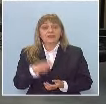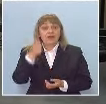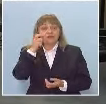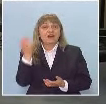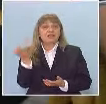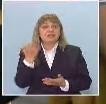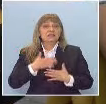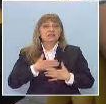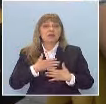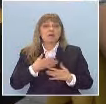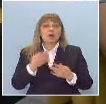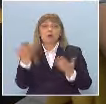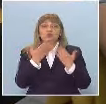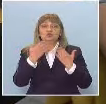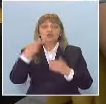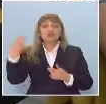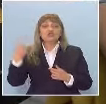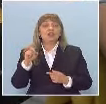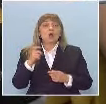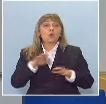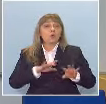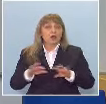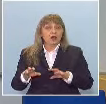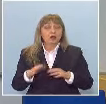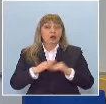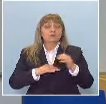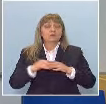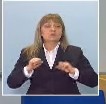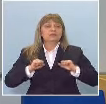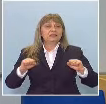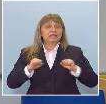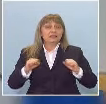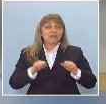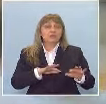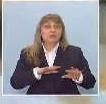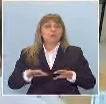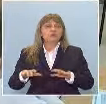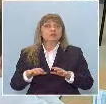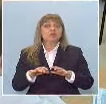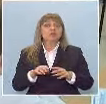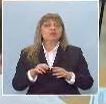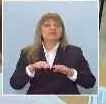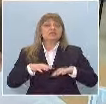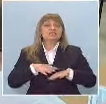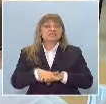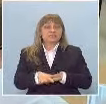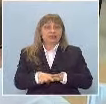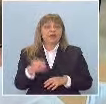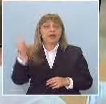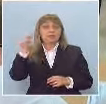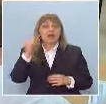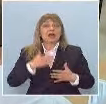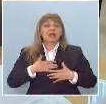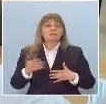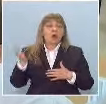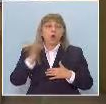Варна вече има референтно училище на Google, професионалната гимназия по компютърно моделиране и компютърни системи. България има и още световни